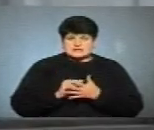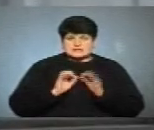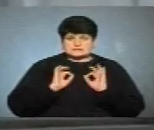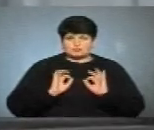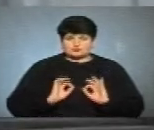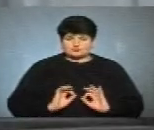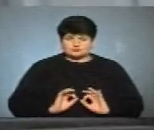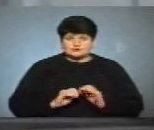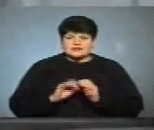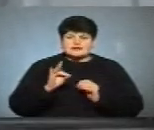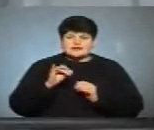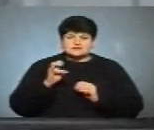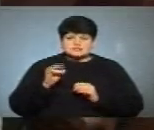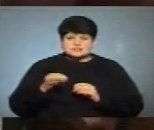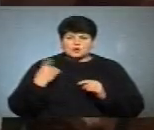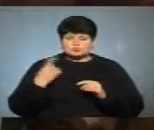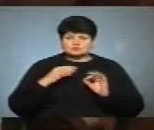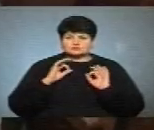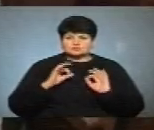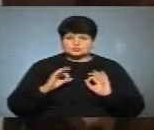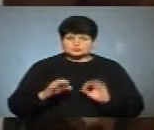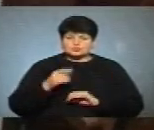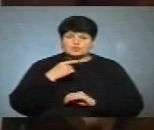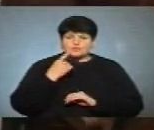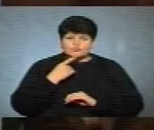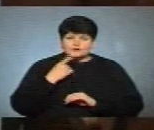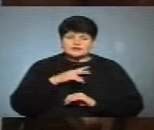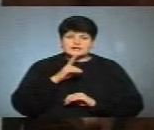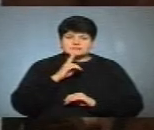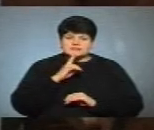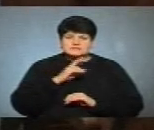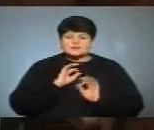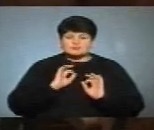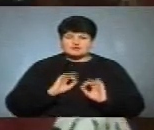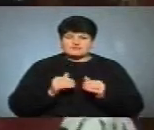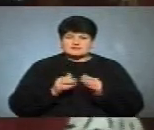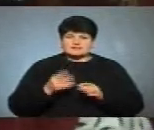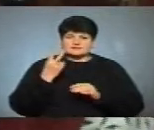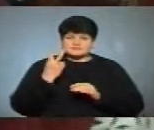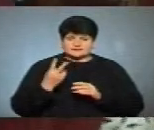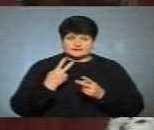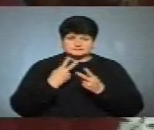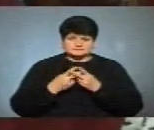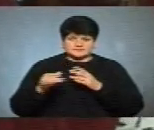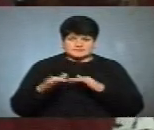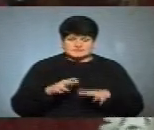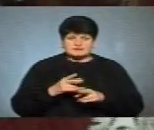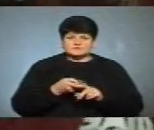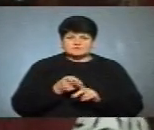прокуратура. Речниця обласної прокуратури Леся Гурецька каже, кременецький прокурор відкрив два кримінальних провадження через